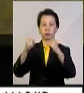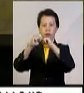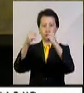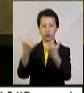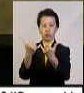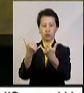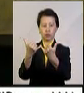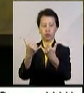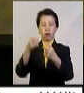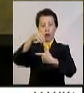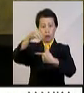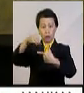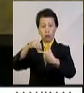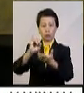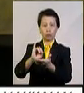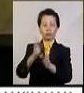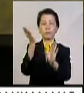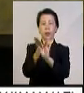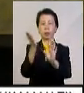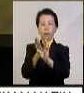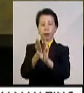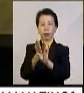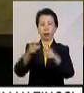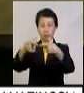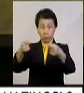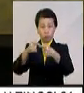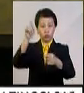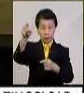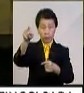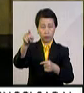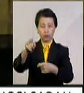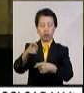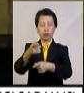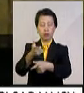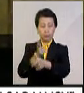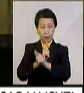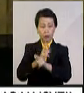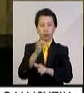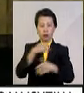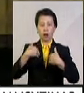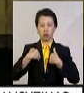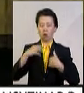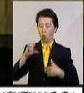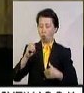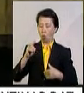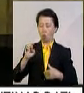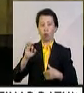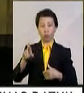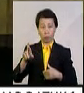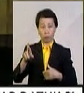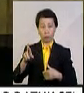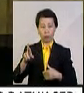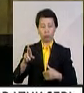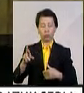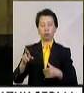syarikat-syarikat ataupun institusi perbankan mereka. Tetapi mereka juga ada order,